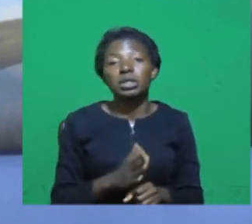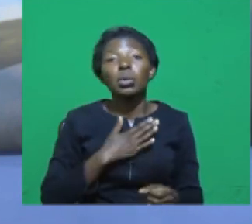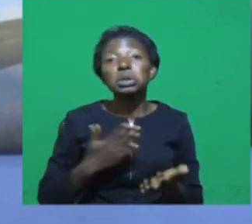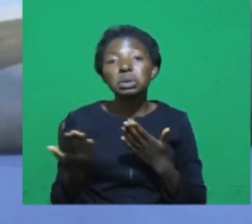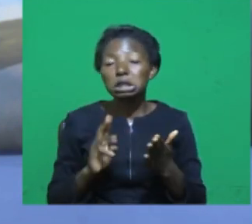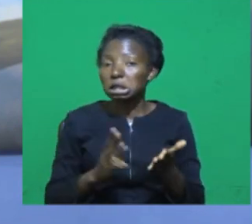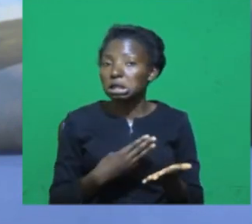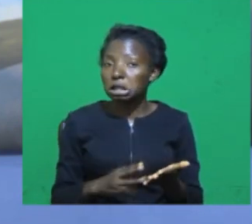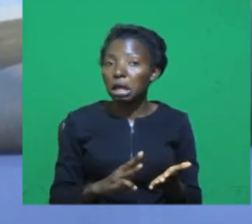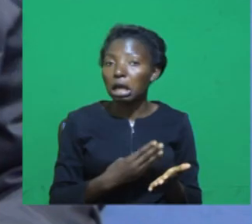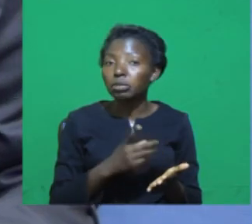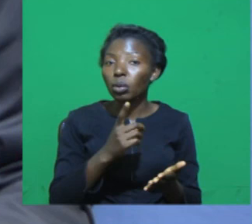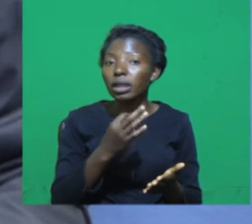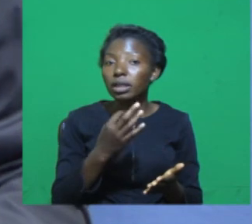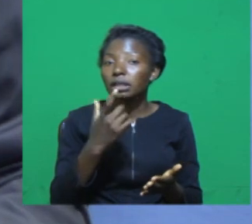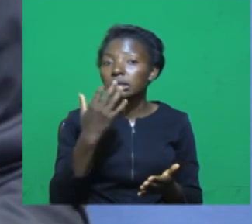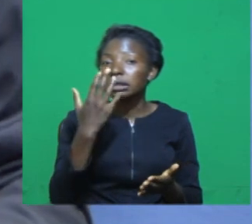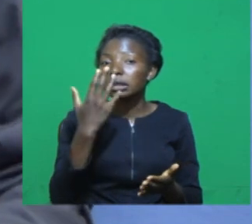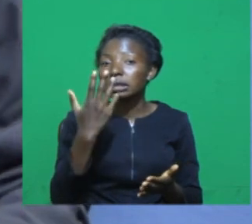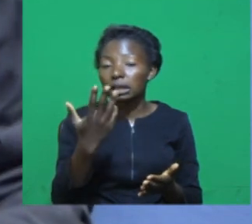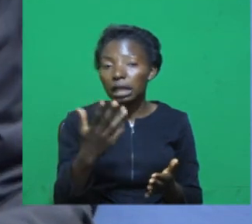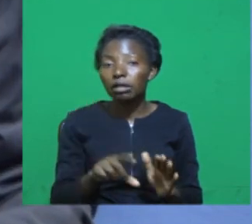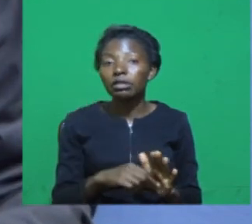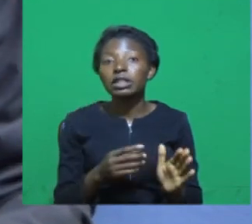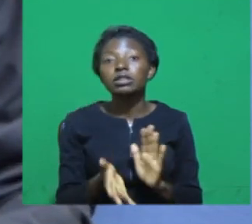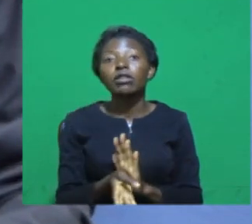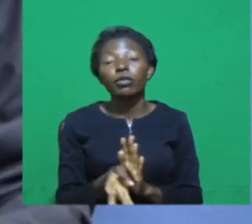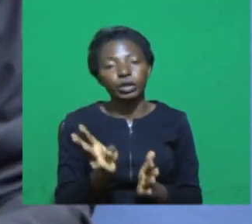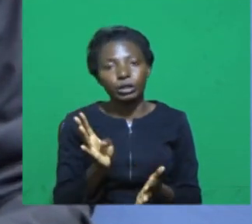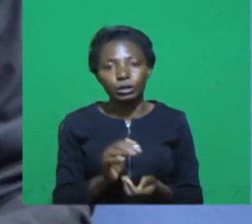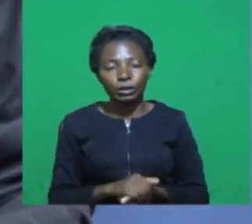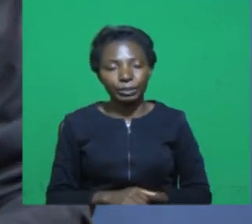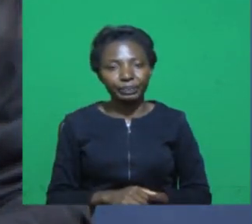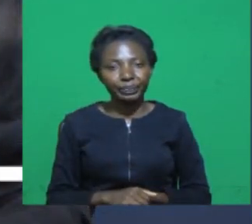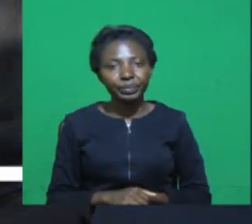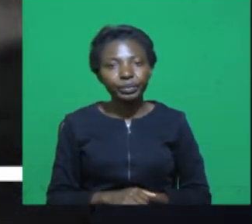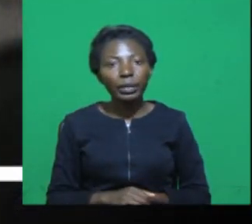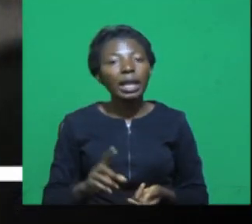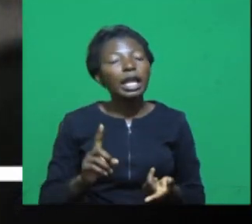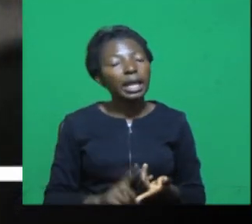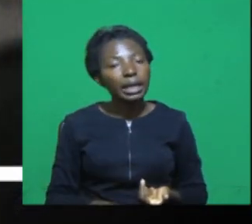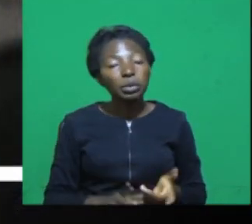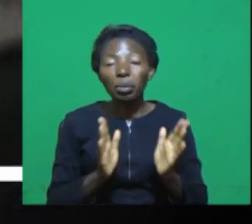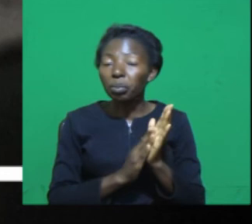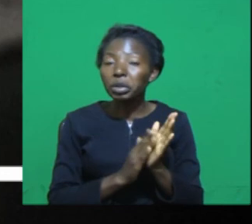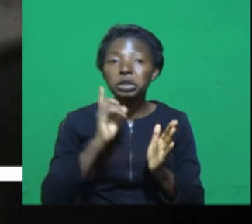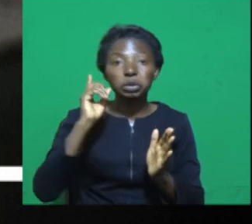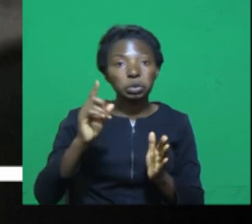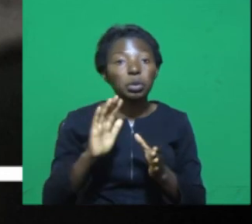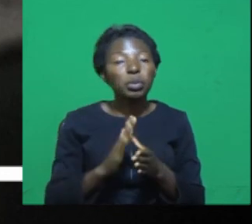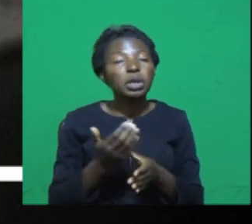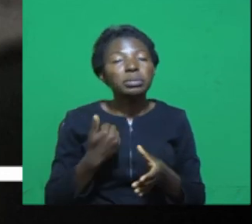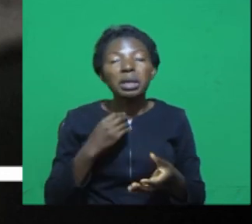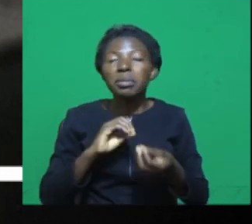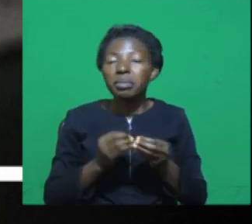Mapisarema 139 pastor verse 14. Mapisarema 139 verse 14. Yes. Ndichakuvongai nokuti